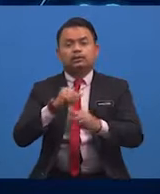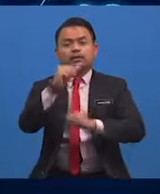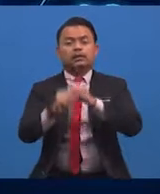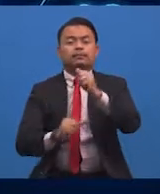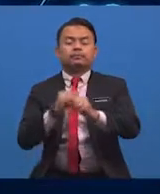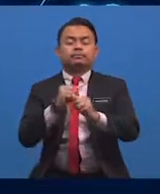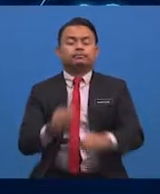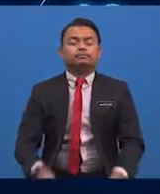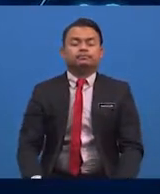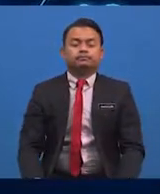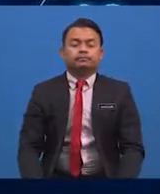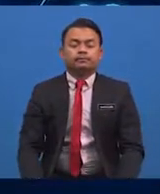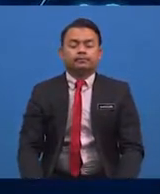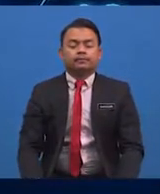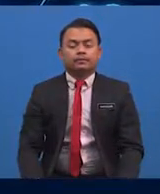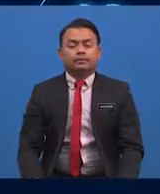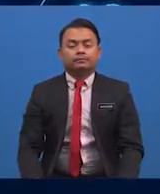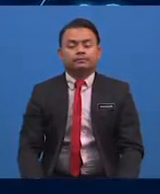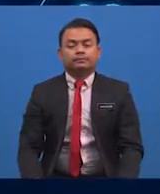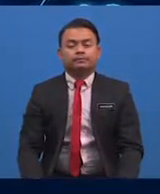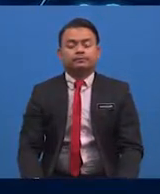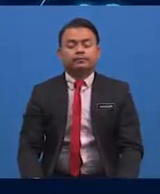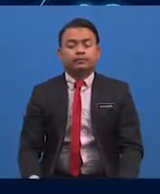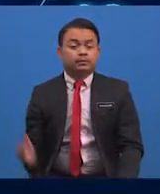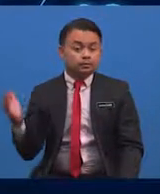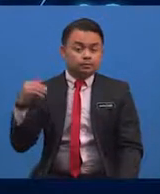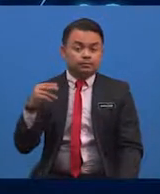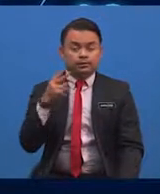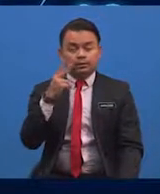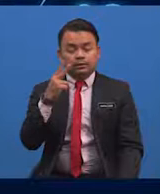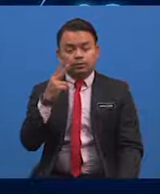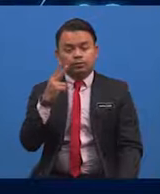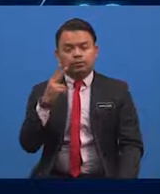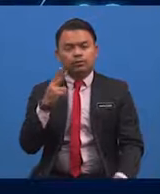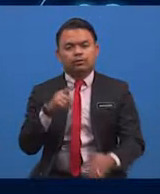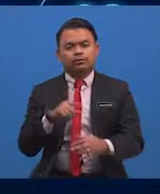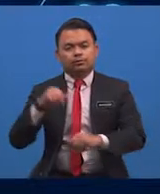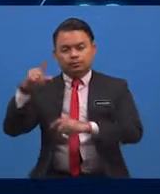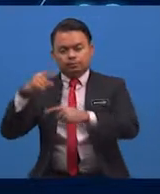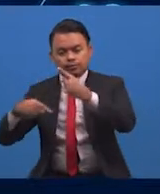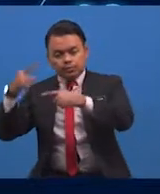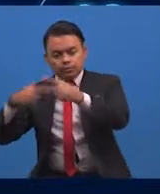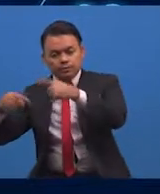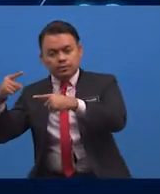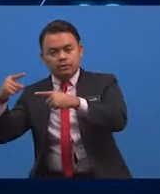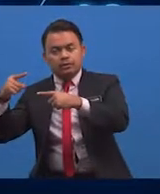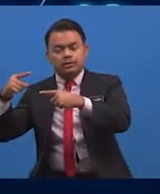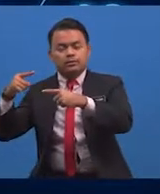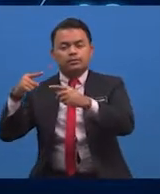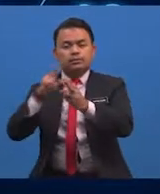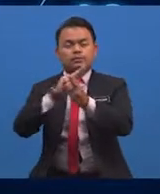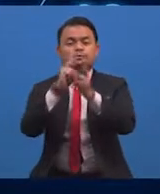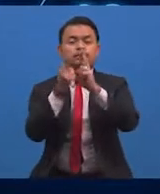Oleh itu, mari kita selusuri bagaimanakah proses perubahan iklim ini berlaku. Untuk itu,